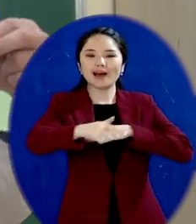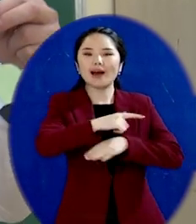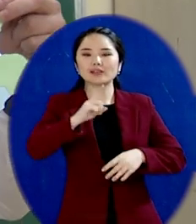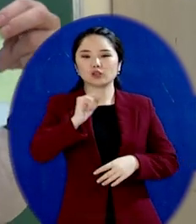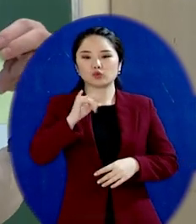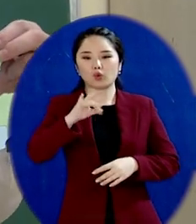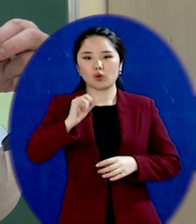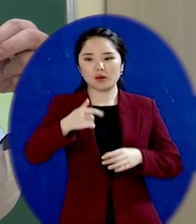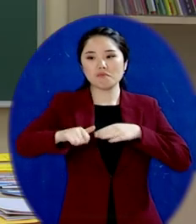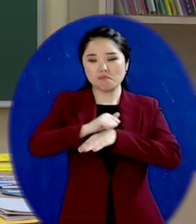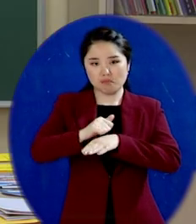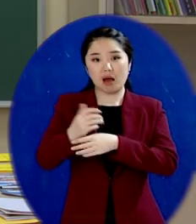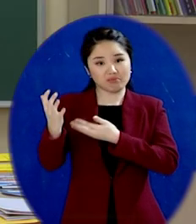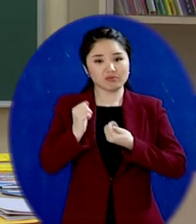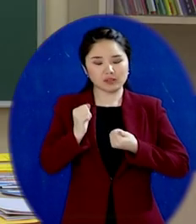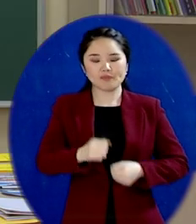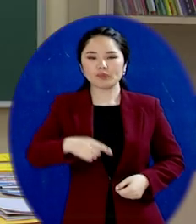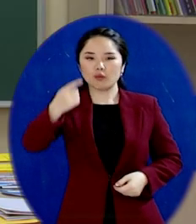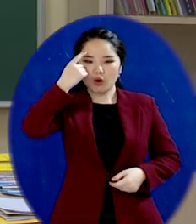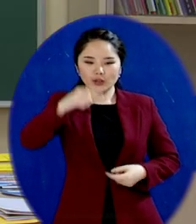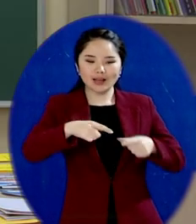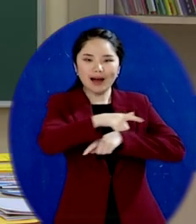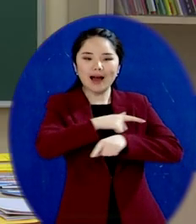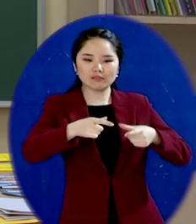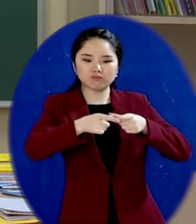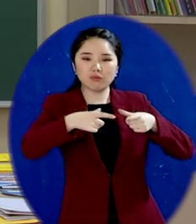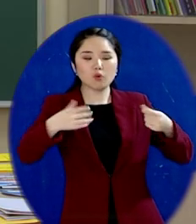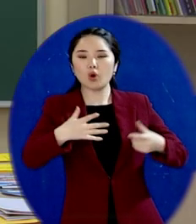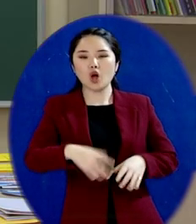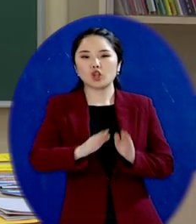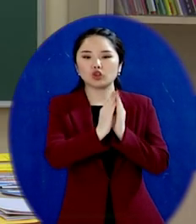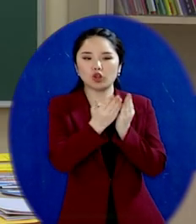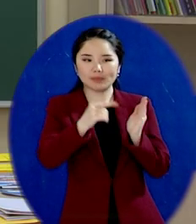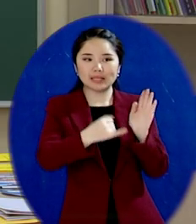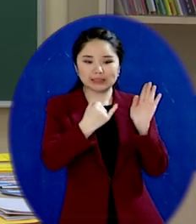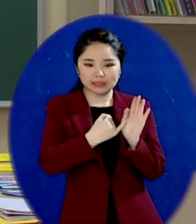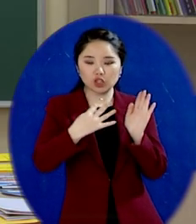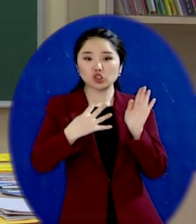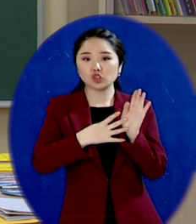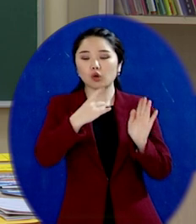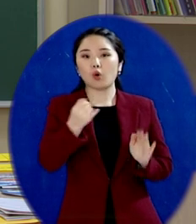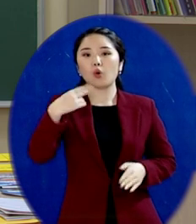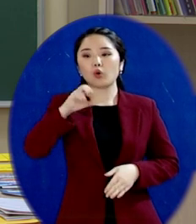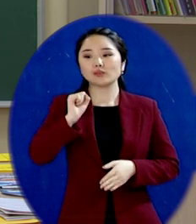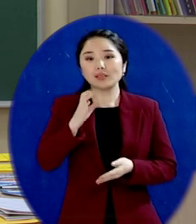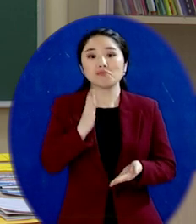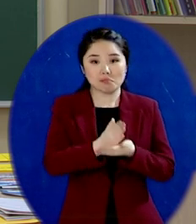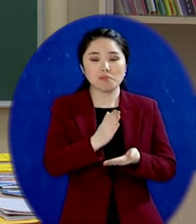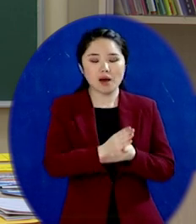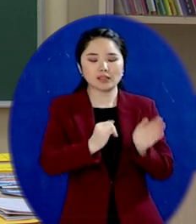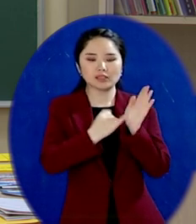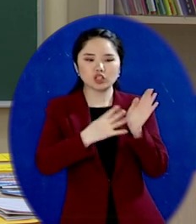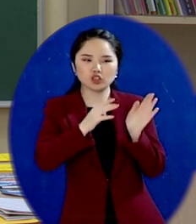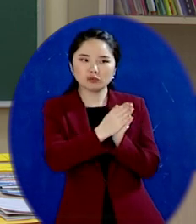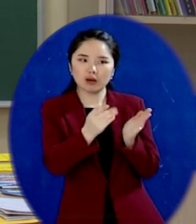талаар эхлээд ярилцсан. Монгол орны газрын зураг сурах хүчгийн 69-р хуудсанд байгаа. Бүгдээрээ сурах хүчгийн 69-р хуудсанд